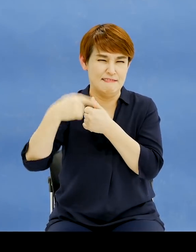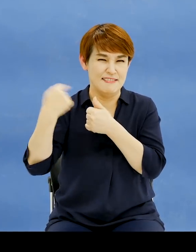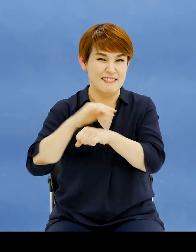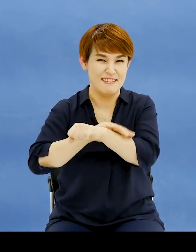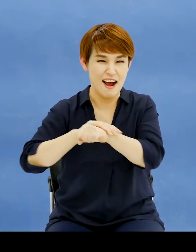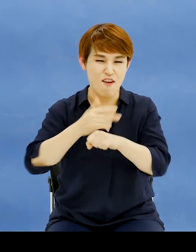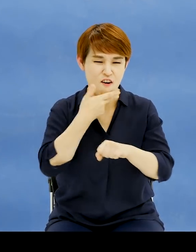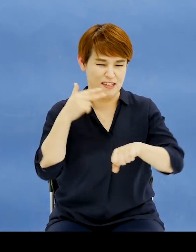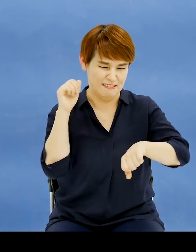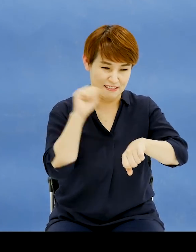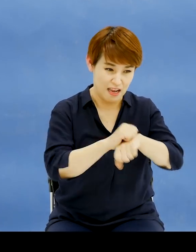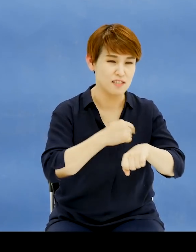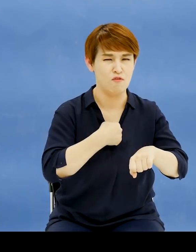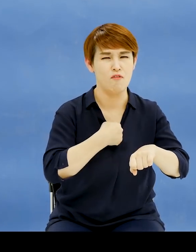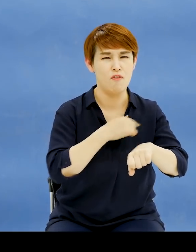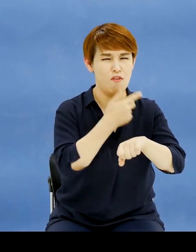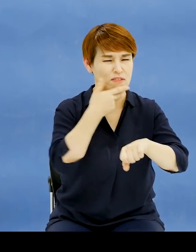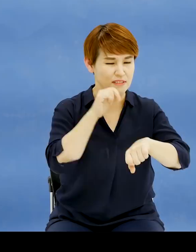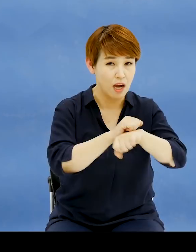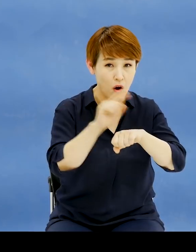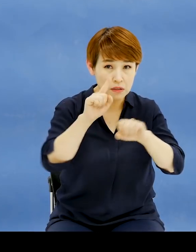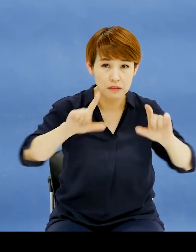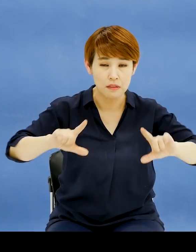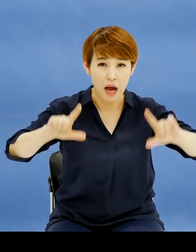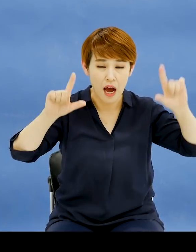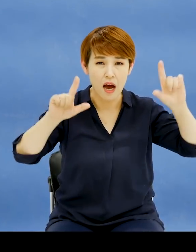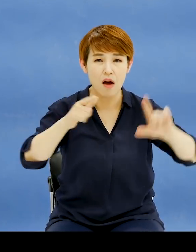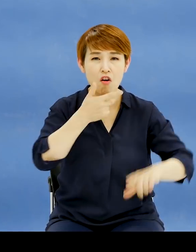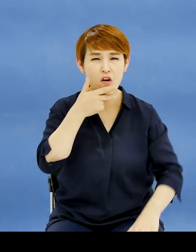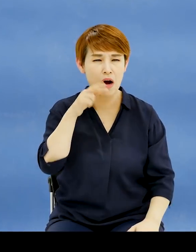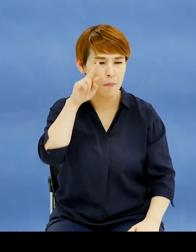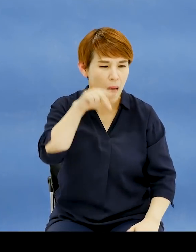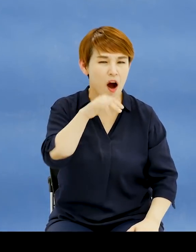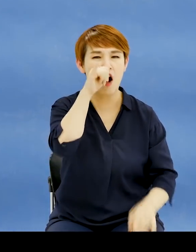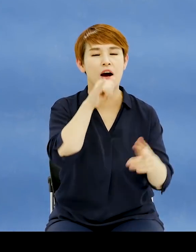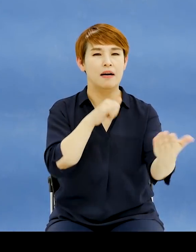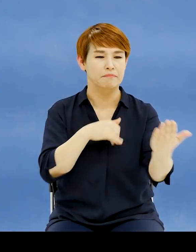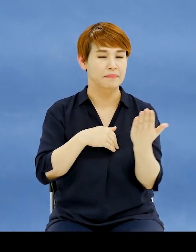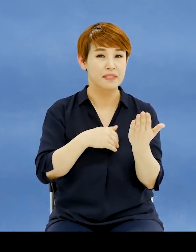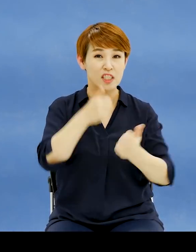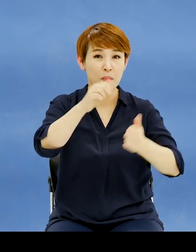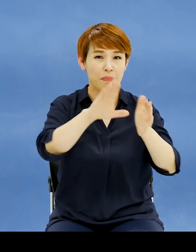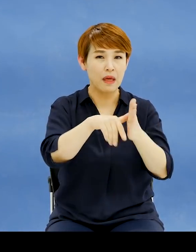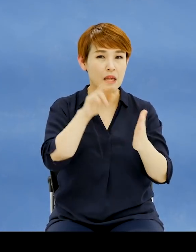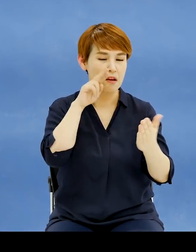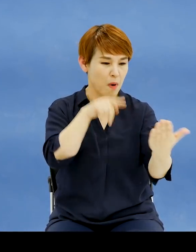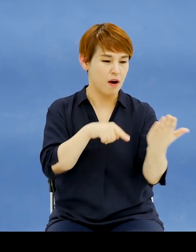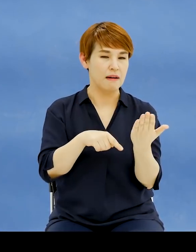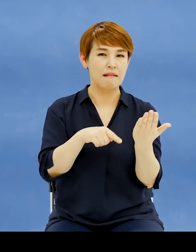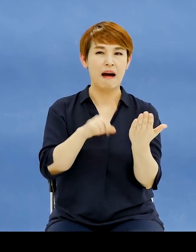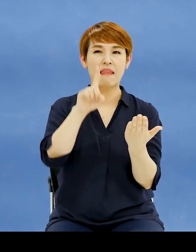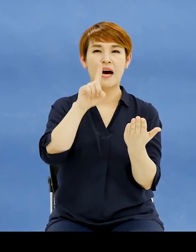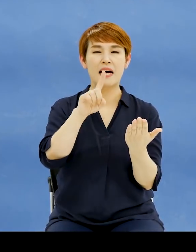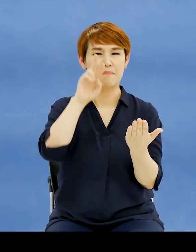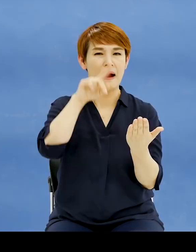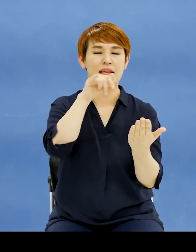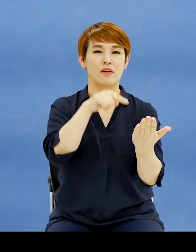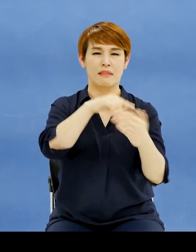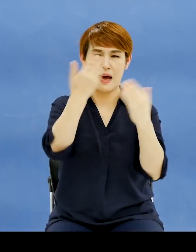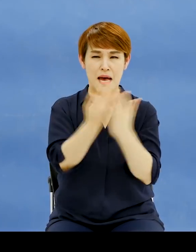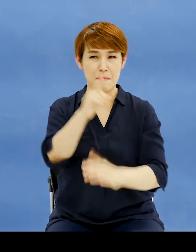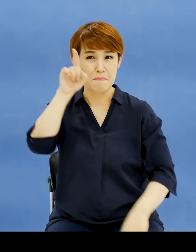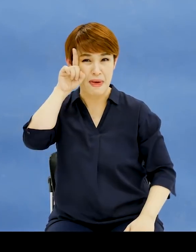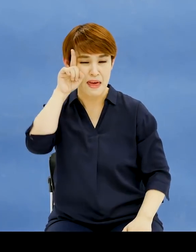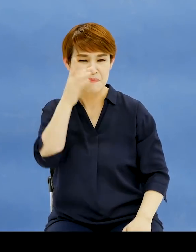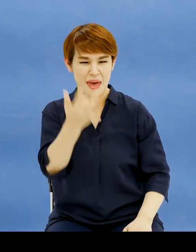그럴 수 주시니까 있죠. 잘 하다가 네. 어느 날 이제 온 전치사를 틀렸어요. 시험 풀다가? 네. 예. 그래서 하나를 틀려왔죠.